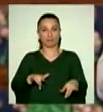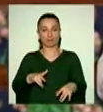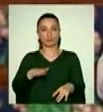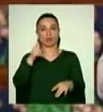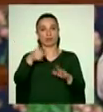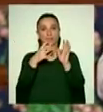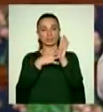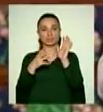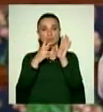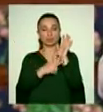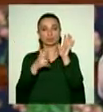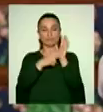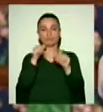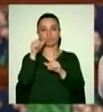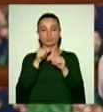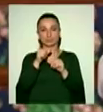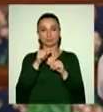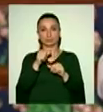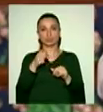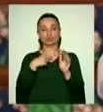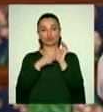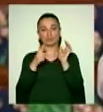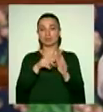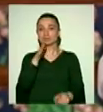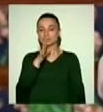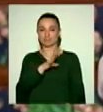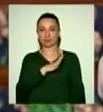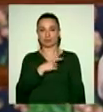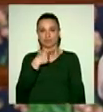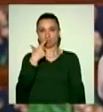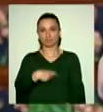იყო 1988 წელს. მაშინ 17 წლის ვიყავი.